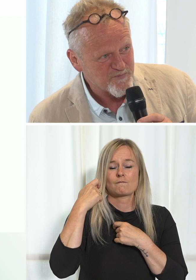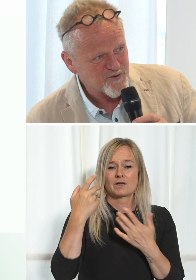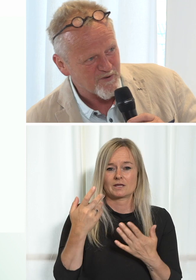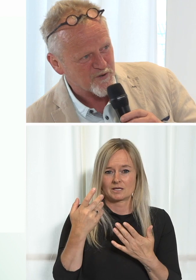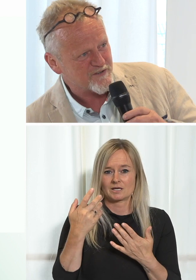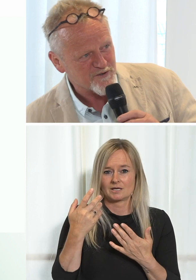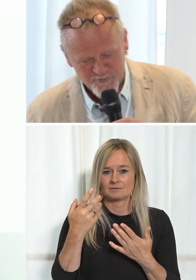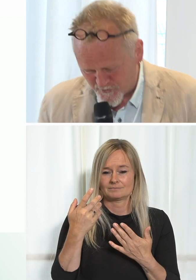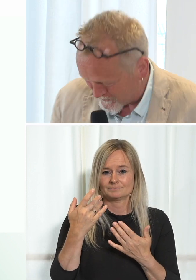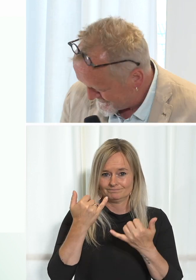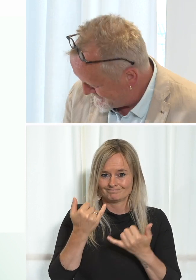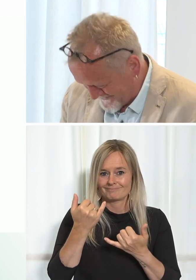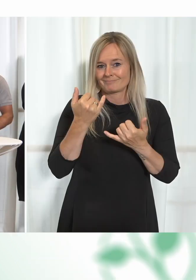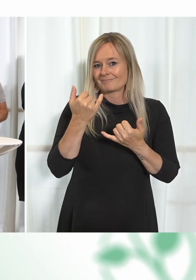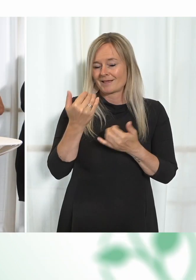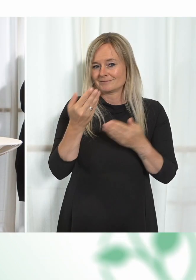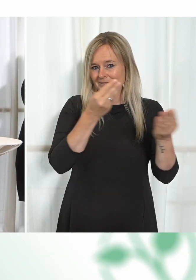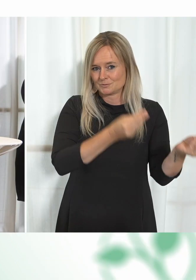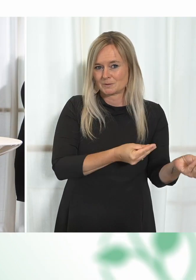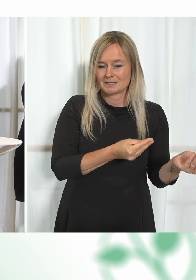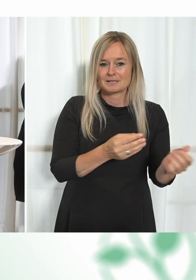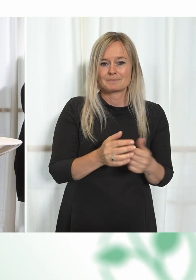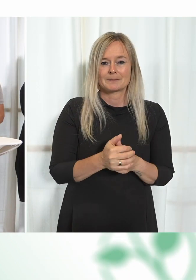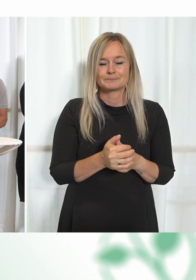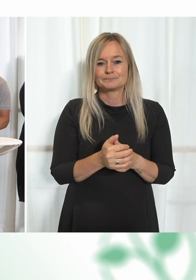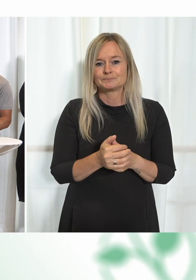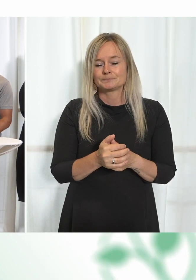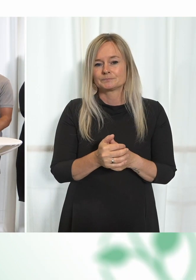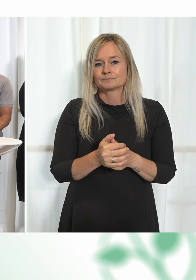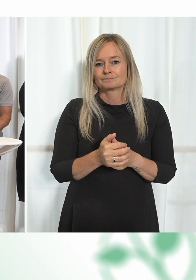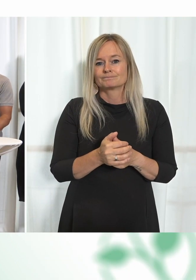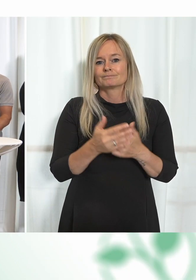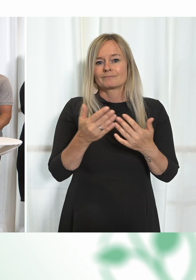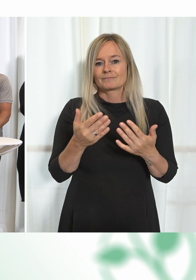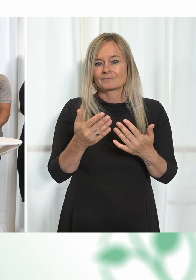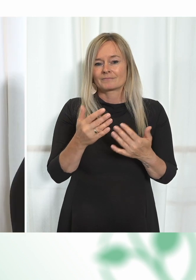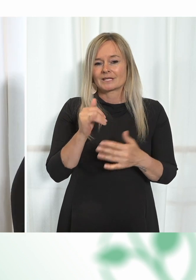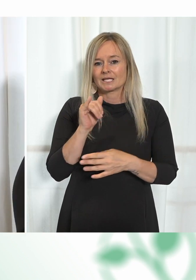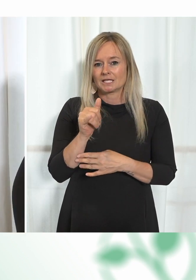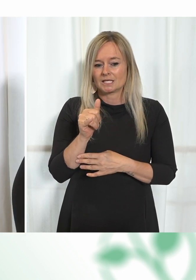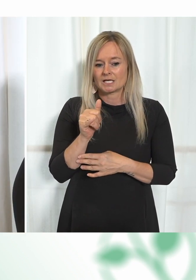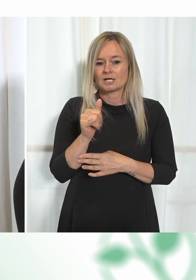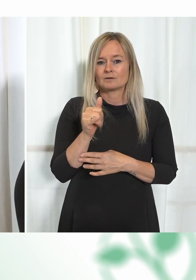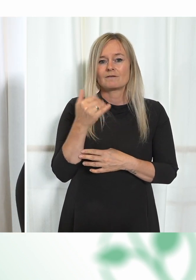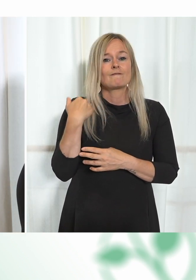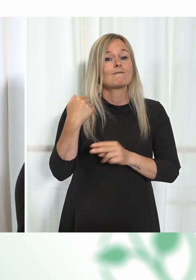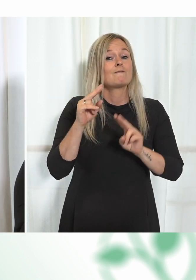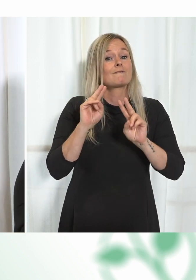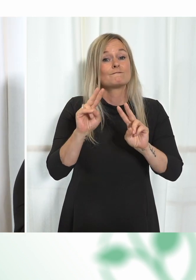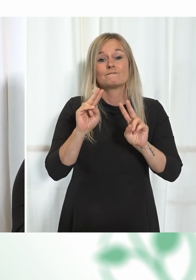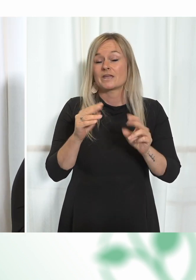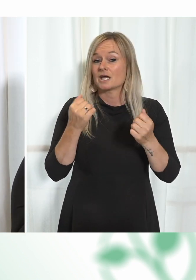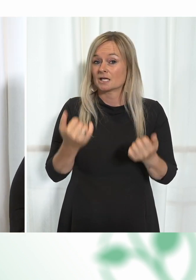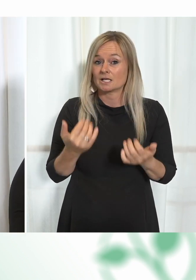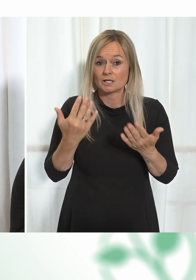Und jetzt musst du ein paar Worte dazu sagen. Jetzt muss ich ein paar Worte dazu sagen. Also, ja, es war tatsächlich so, der Peter